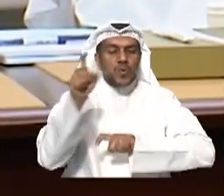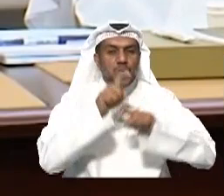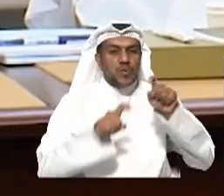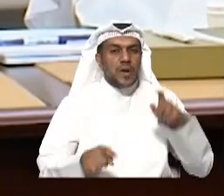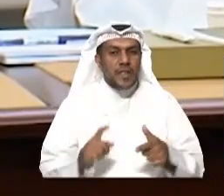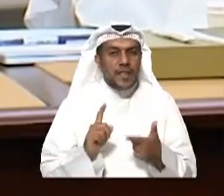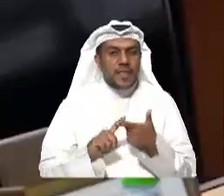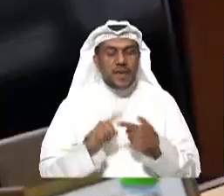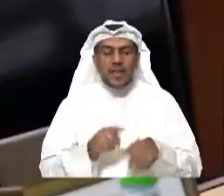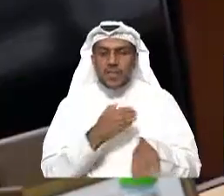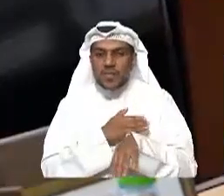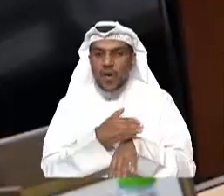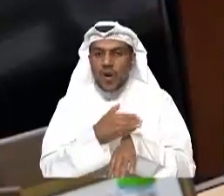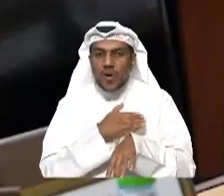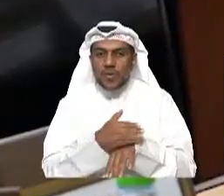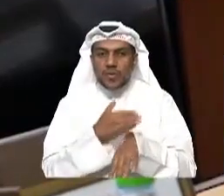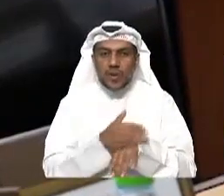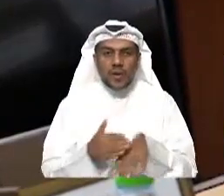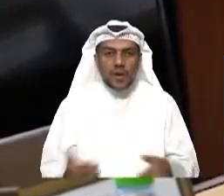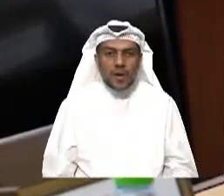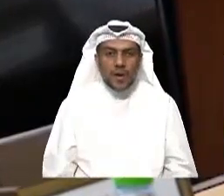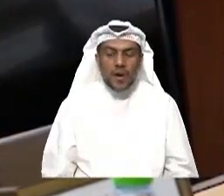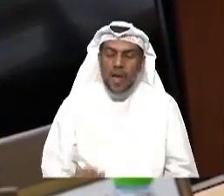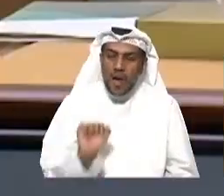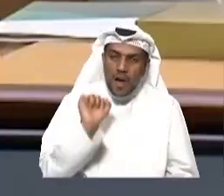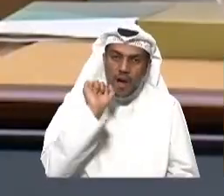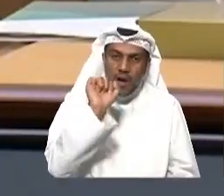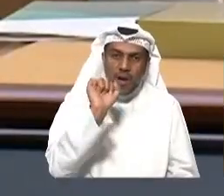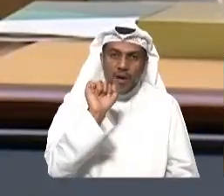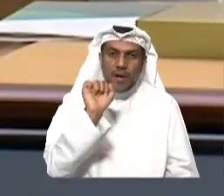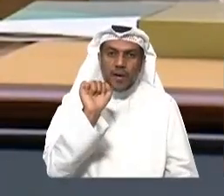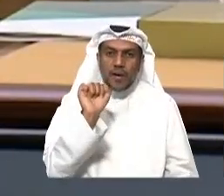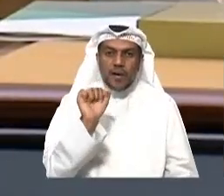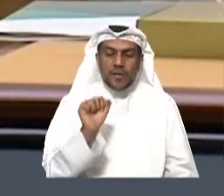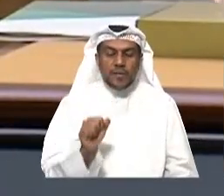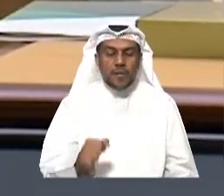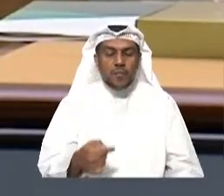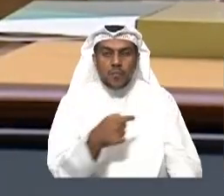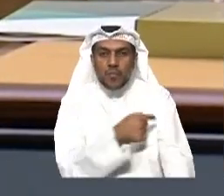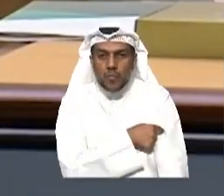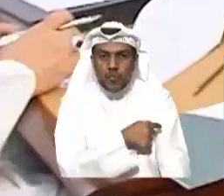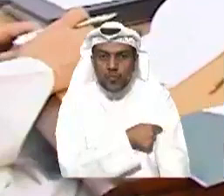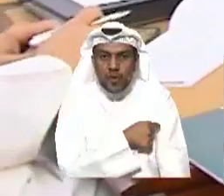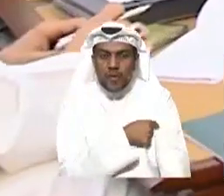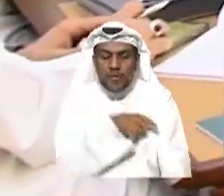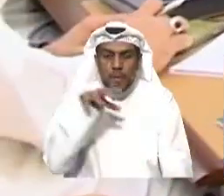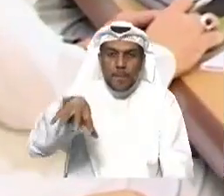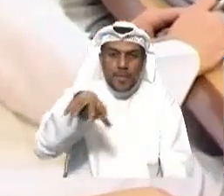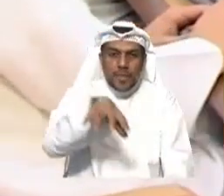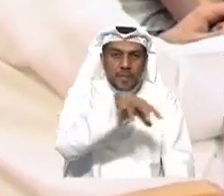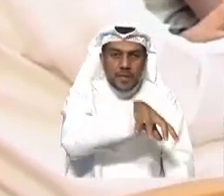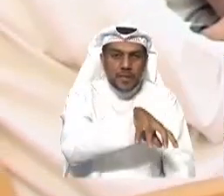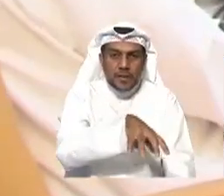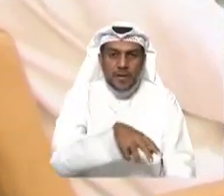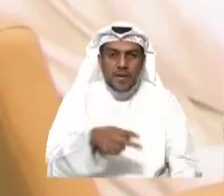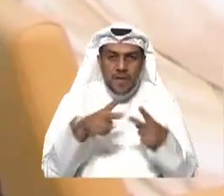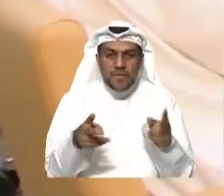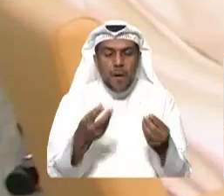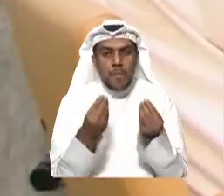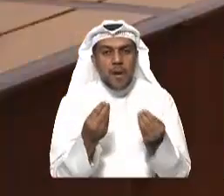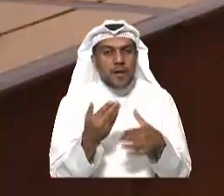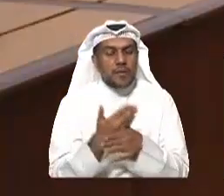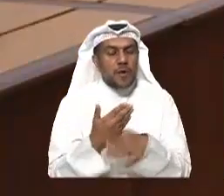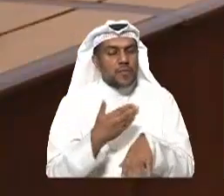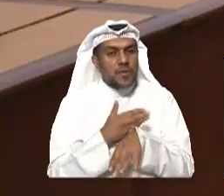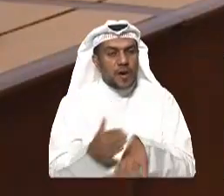توفير الخدمات الصحيه من انشاء وتوسعه وتشغيل المستشفيات والمراكز الصحيه في بعض المناطق السكنيه